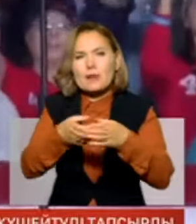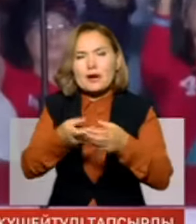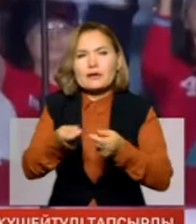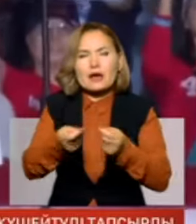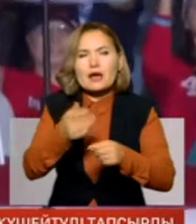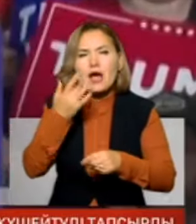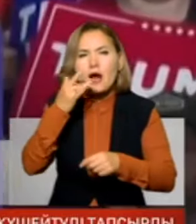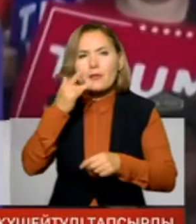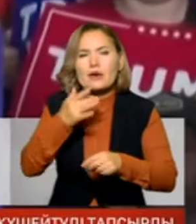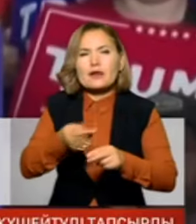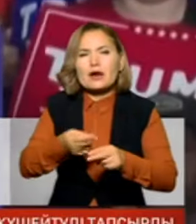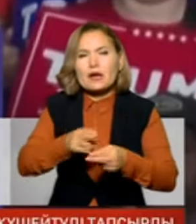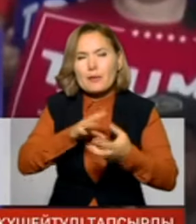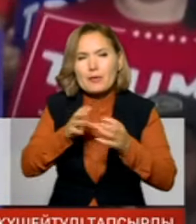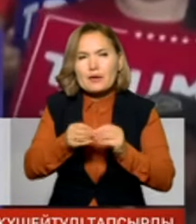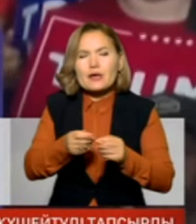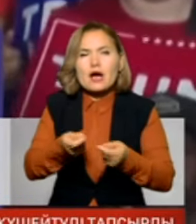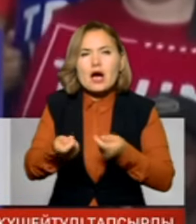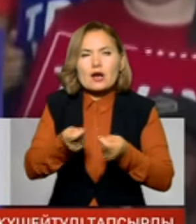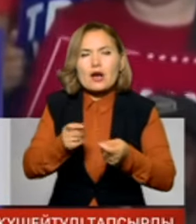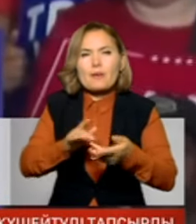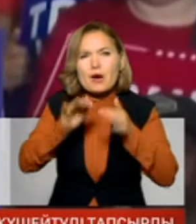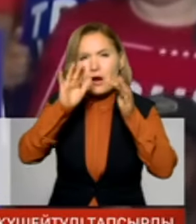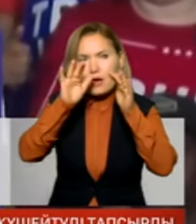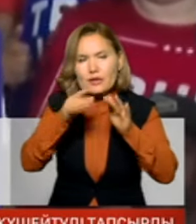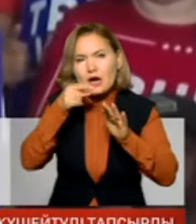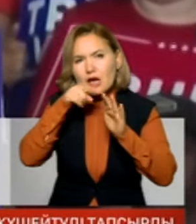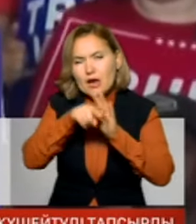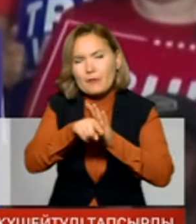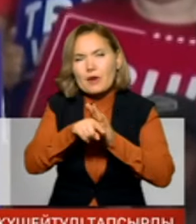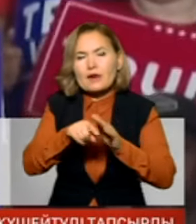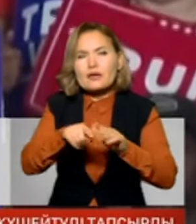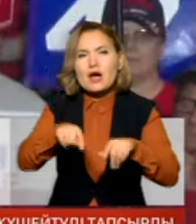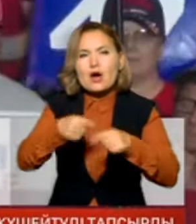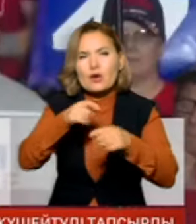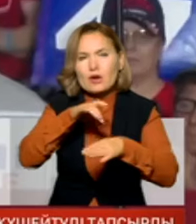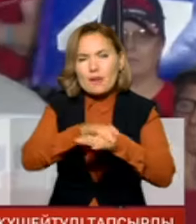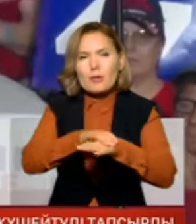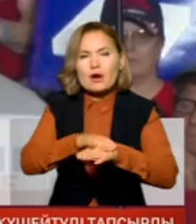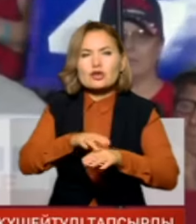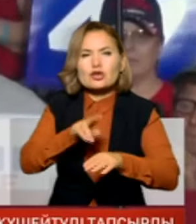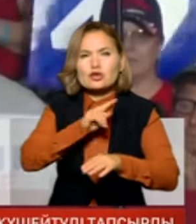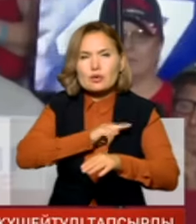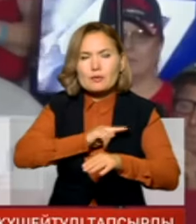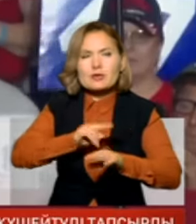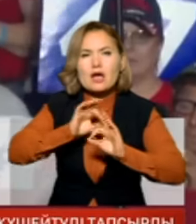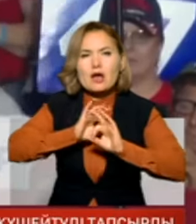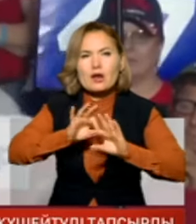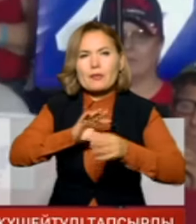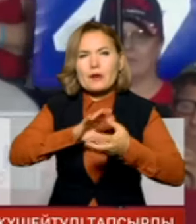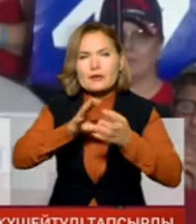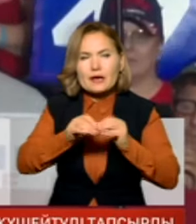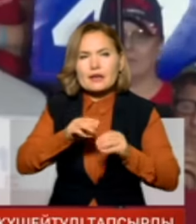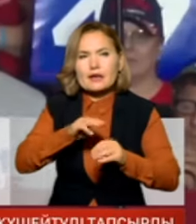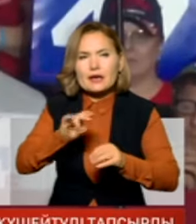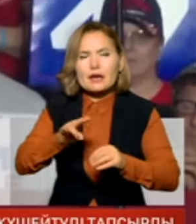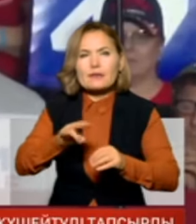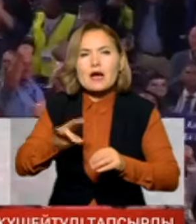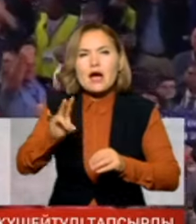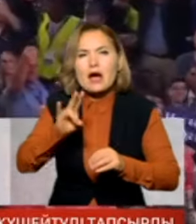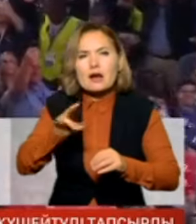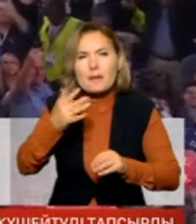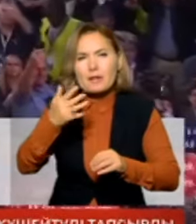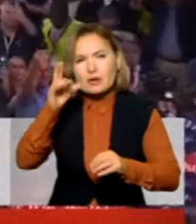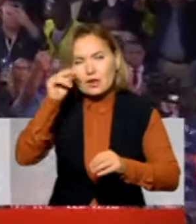басқармасы мен АқШ инфрақұрылымының кибер қауіпсіздігі және қорғау агенттігі бірлесіп осылай, деп мәлімдеді. Олар Тегеранды